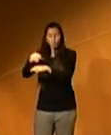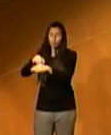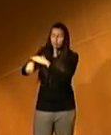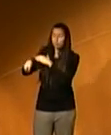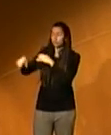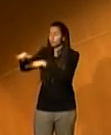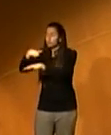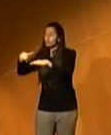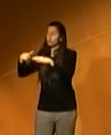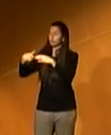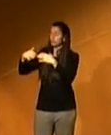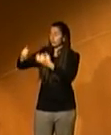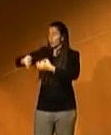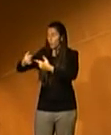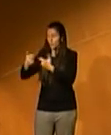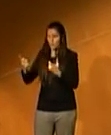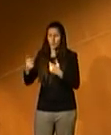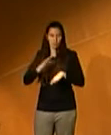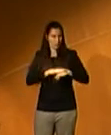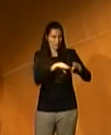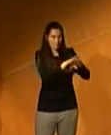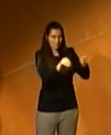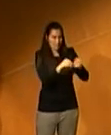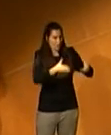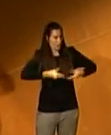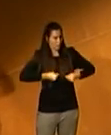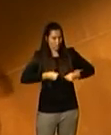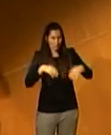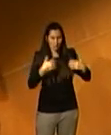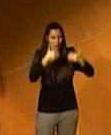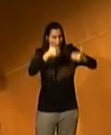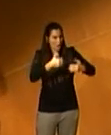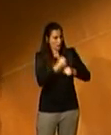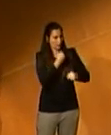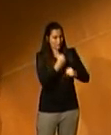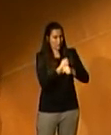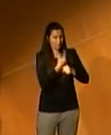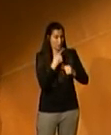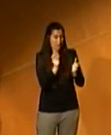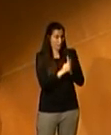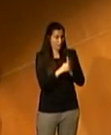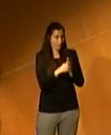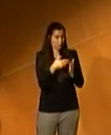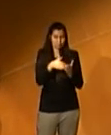vit de gros changements au niveau personnel. Sa famille d'accueil est en arrêt de travail, puis met fin à l'accueil de